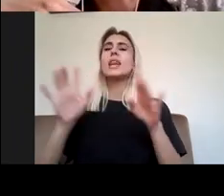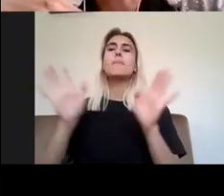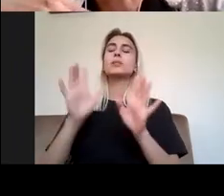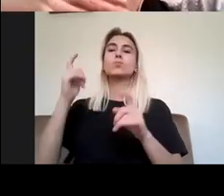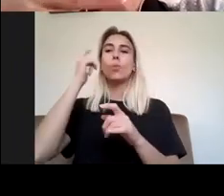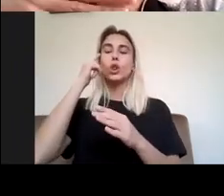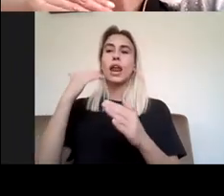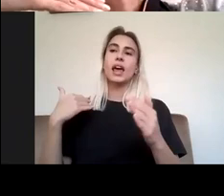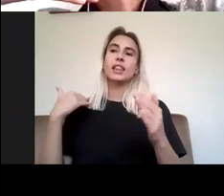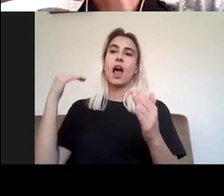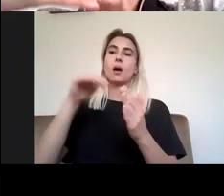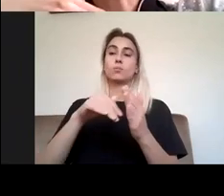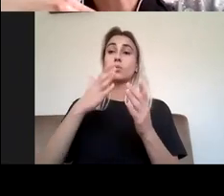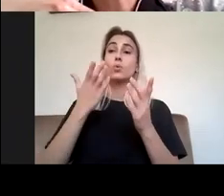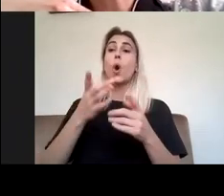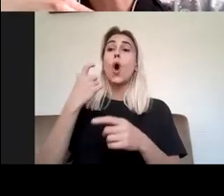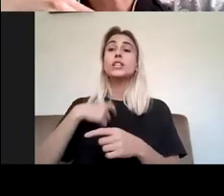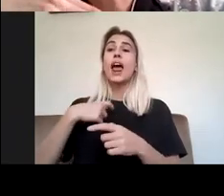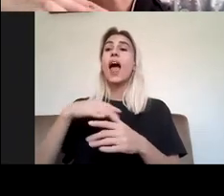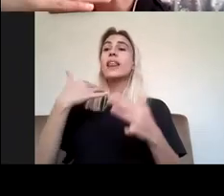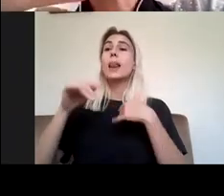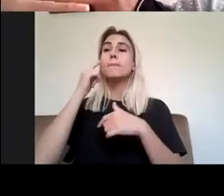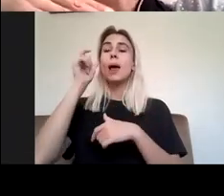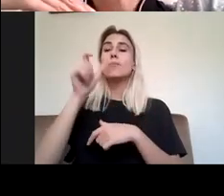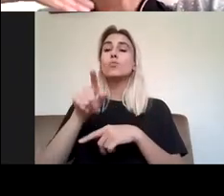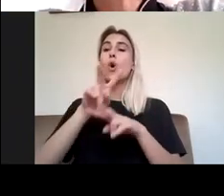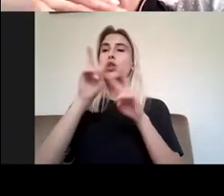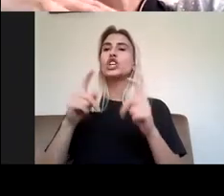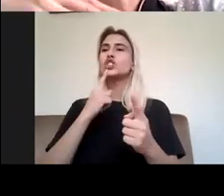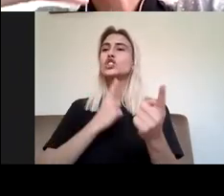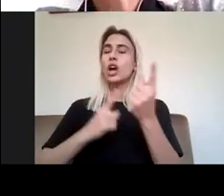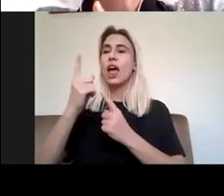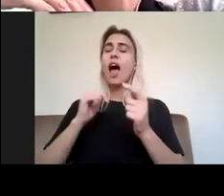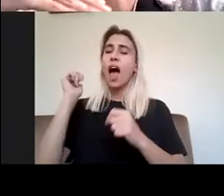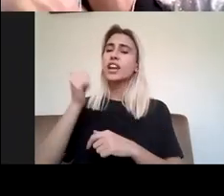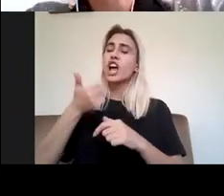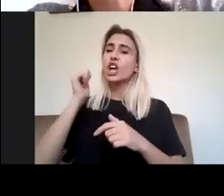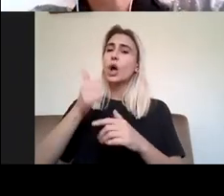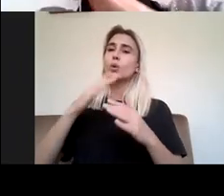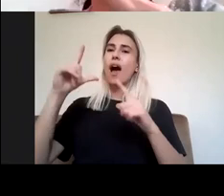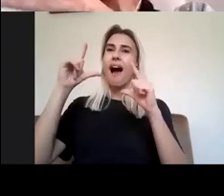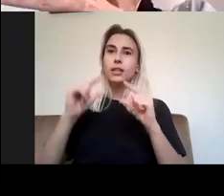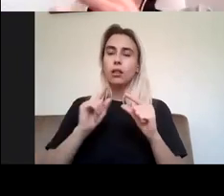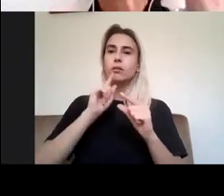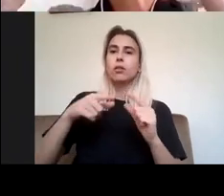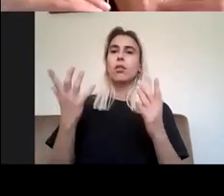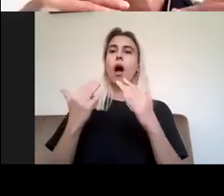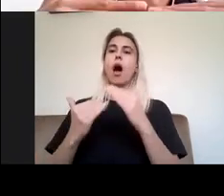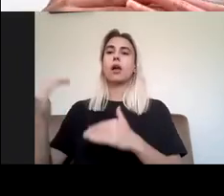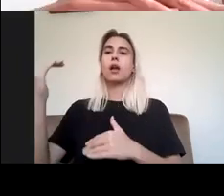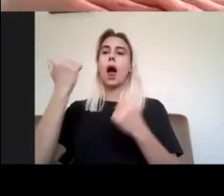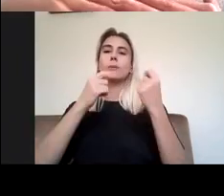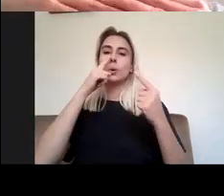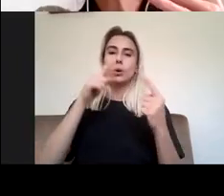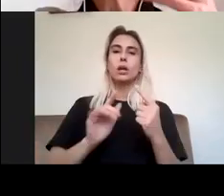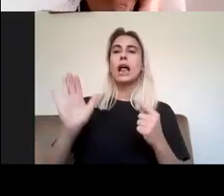ulaşmış durumda. Özellikle engelli bireylerin bu konudaki şikayetleri her geçen gün aslında azalacağını artıyor. Araç uygun, kaldırım uygun